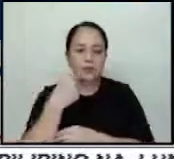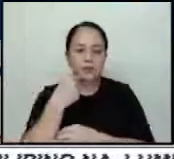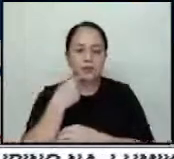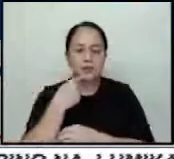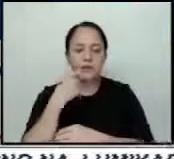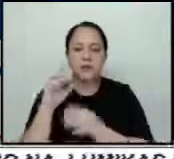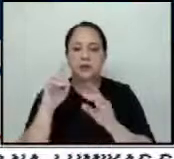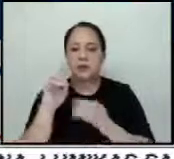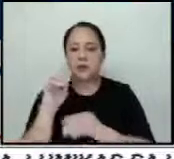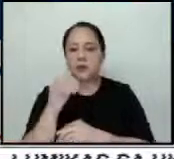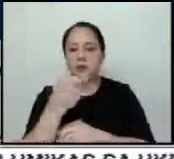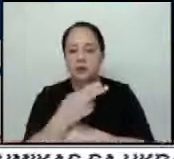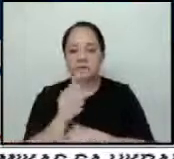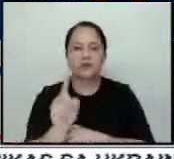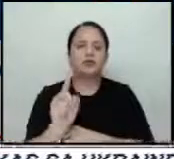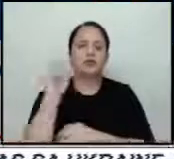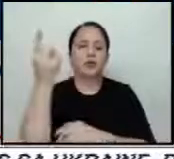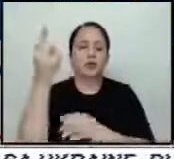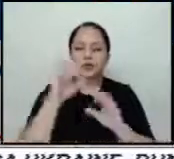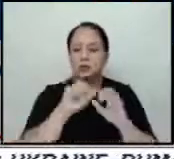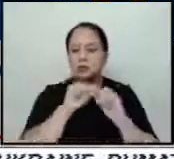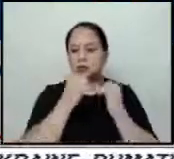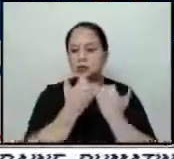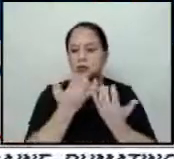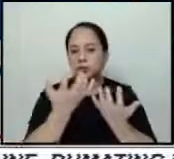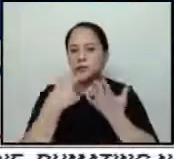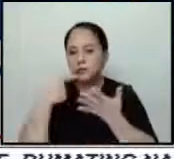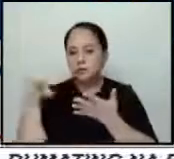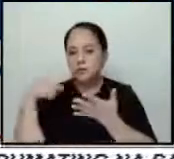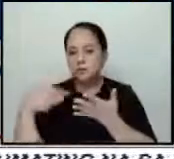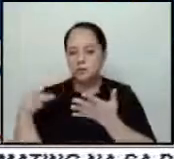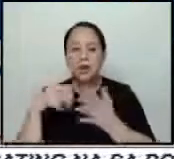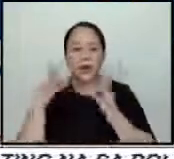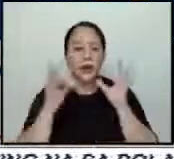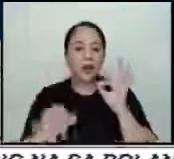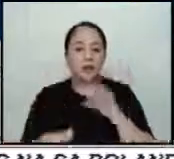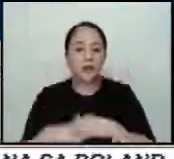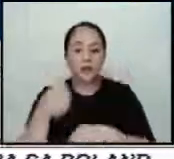of Health ang unang ahensya na nais niyang paimbestigahan kung manalo bilang Pangulo.